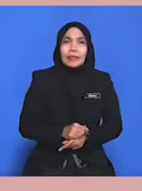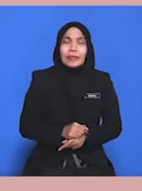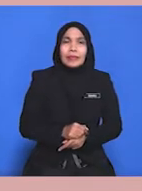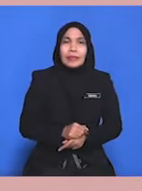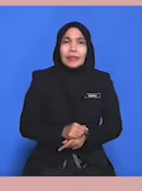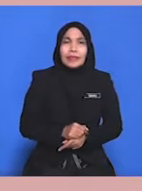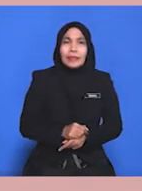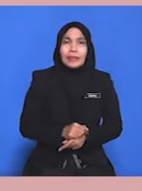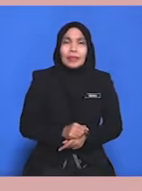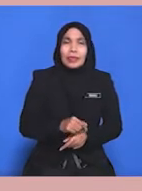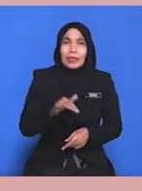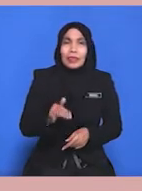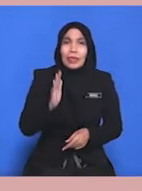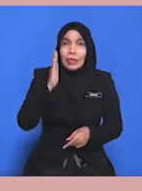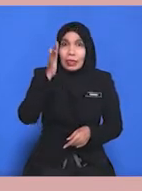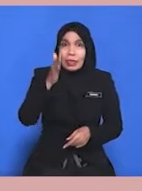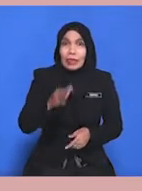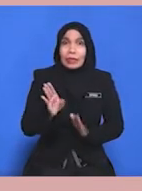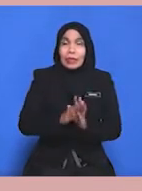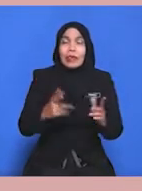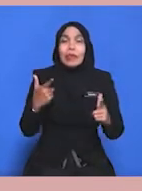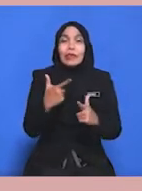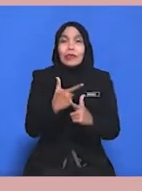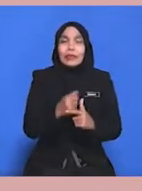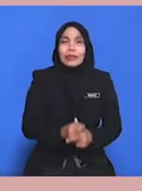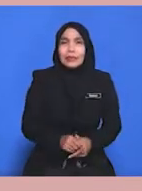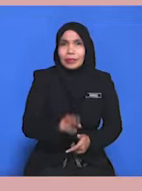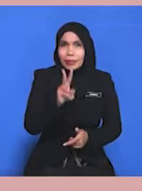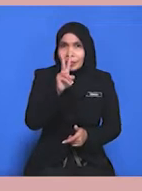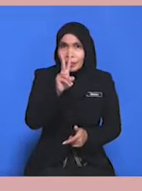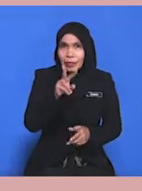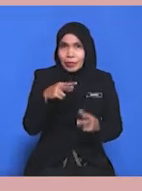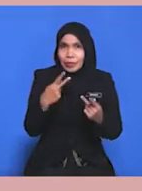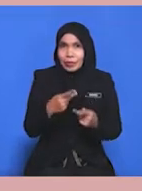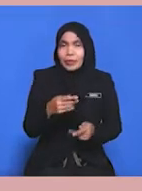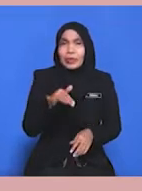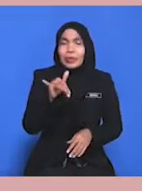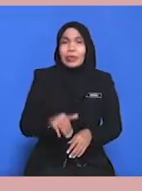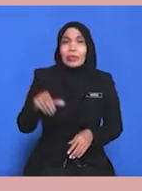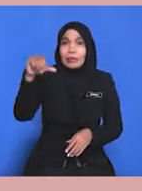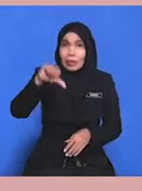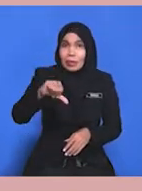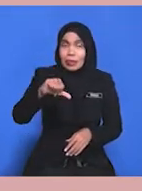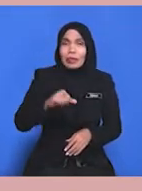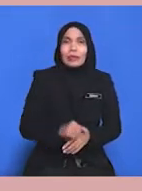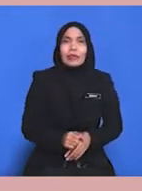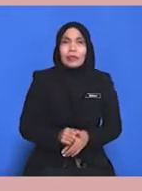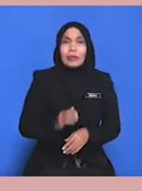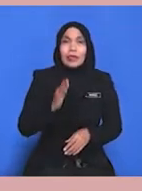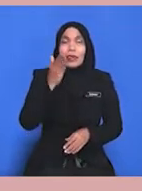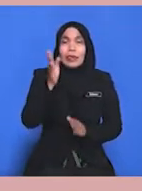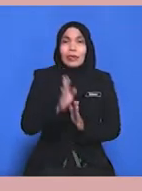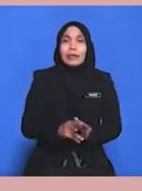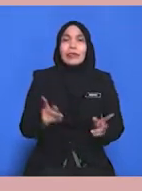meneruskan cabaran pertandingan ini. 2 pasukan yang kalah pada pusingan ini akan